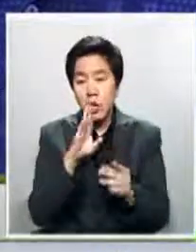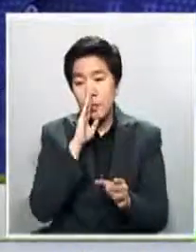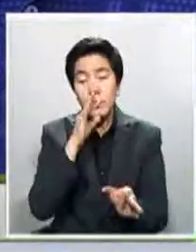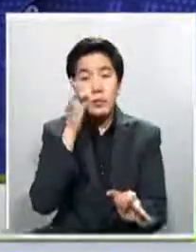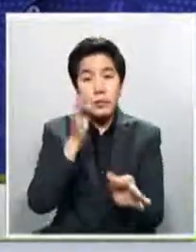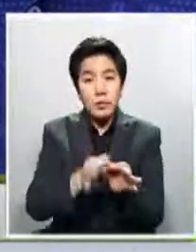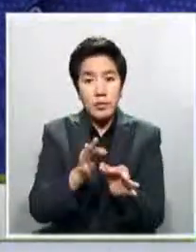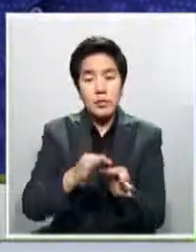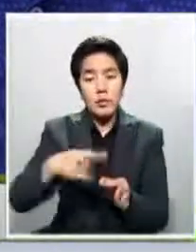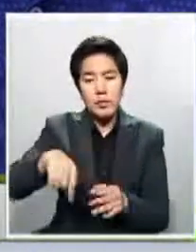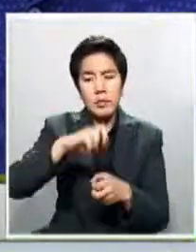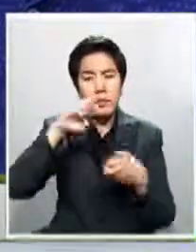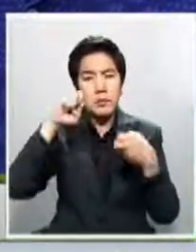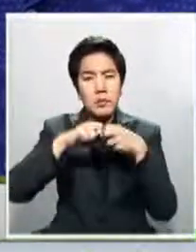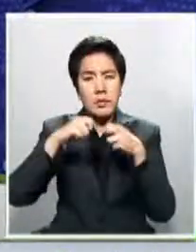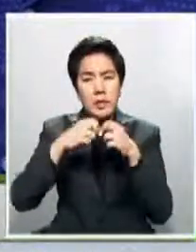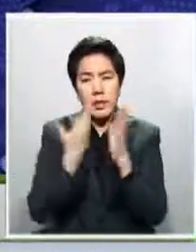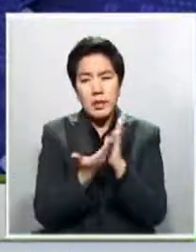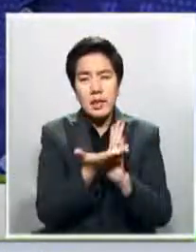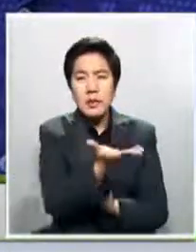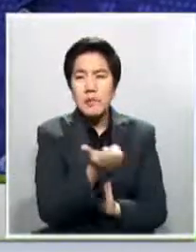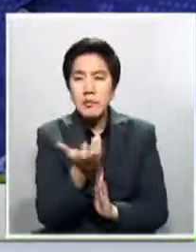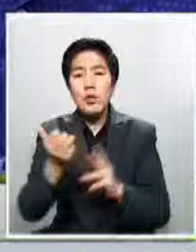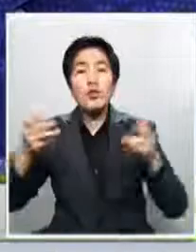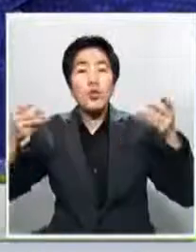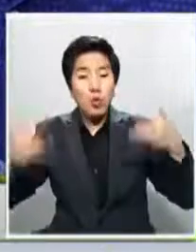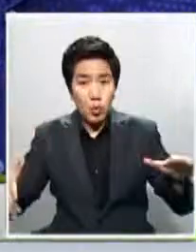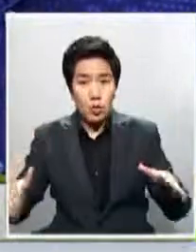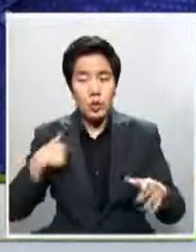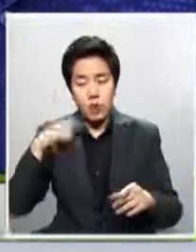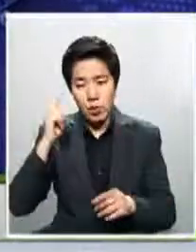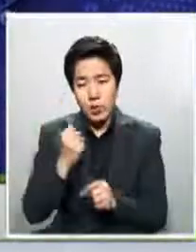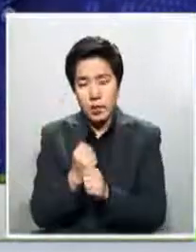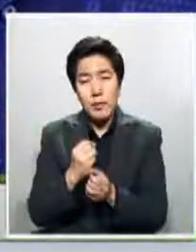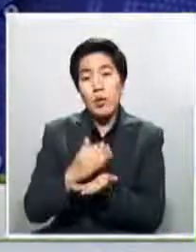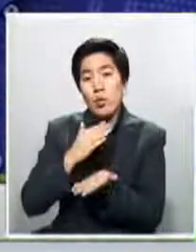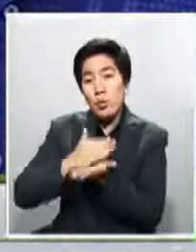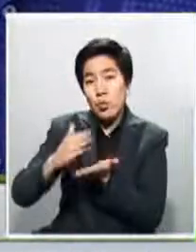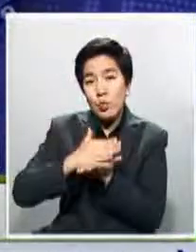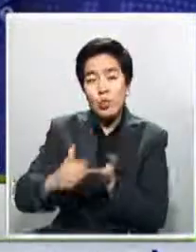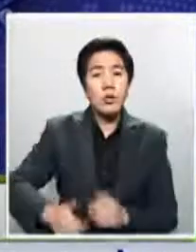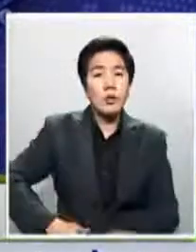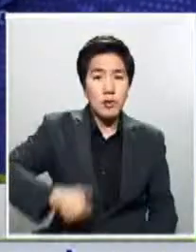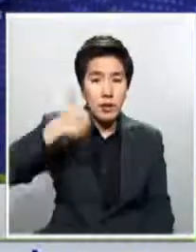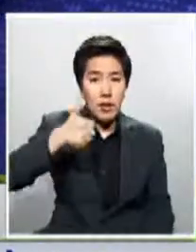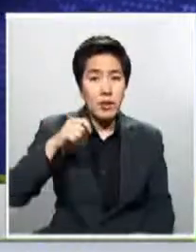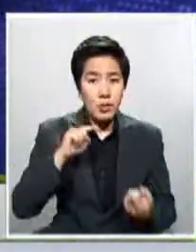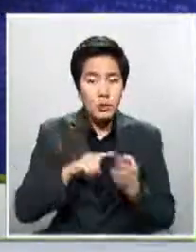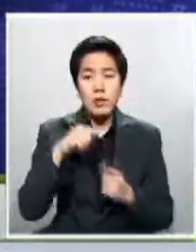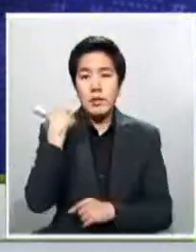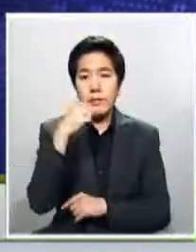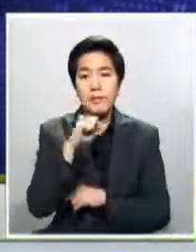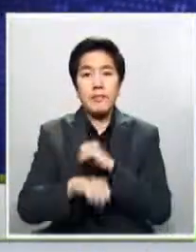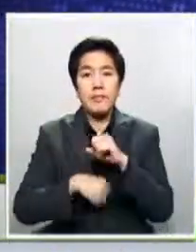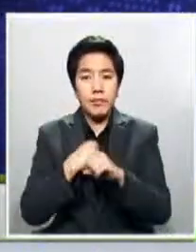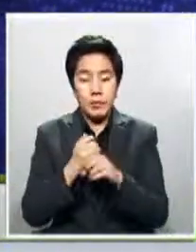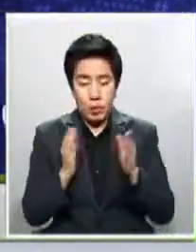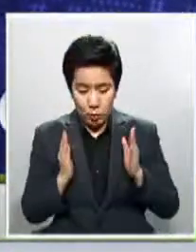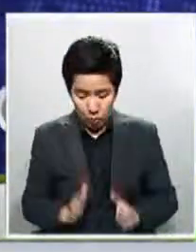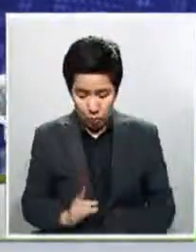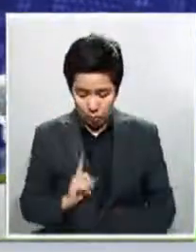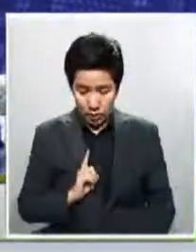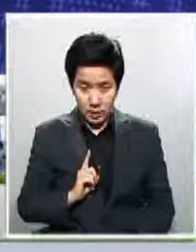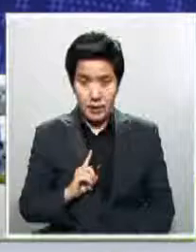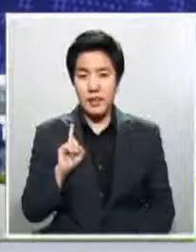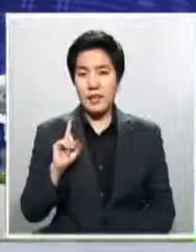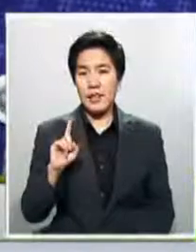ารเนี่ยการแก้ไขปัญหาหนี้สินนอกระบบจะให้ส่งชำระไม่เกิน10ปีนะครับรายละไม่เกิน 100,000 บ